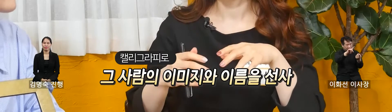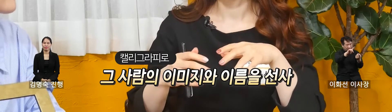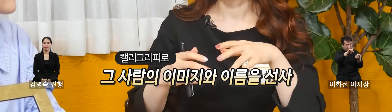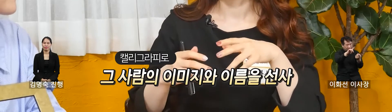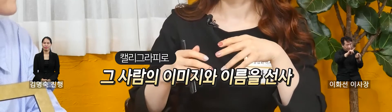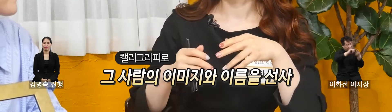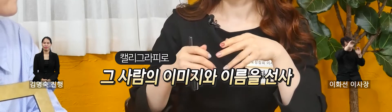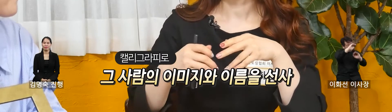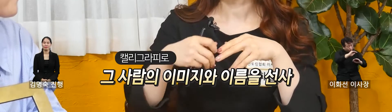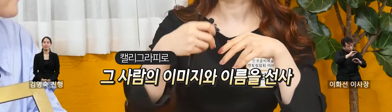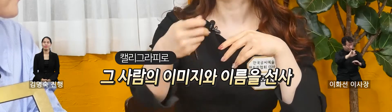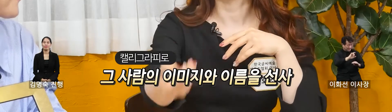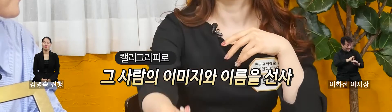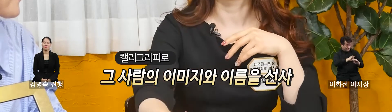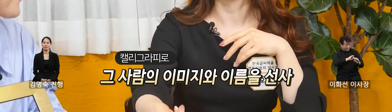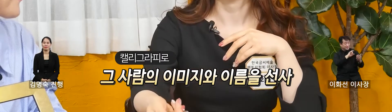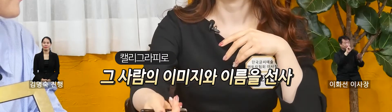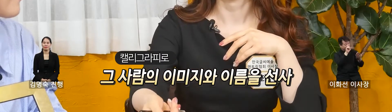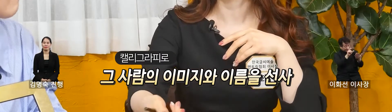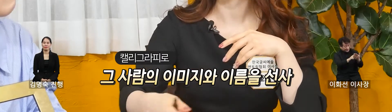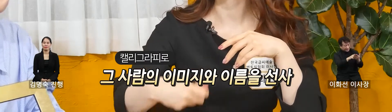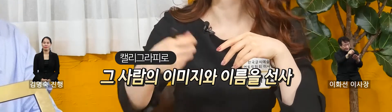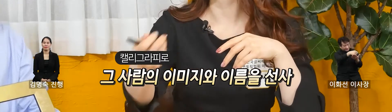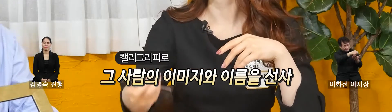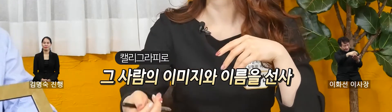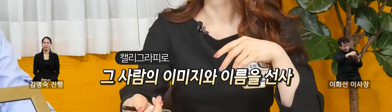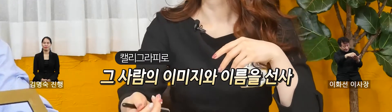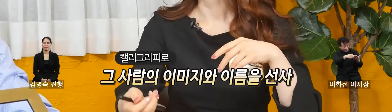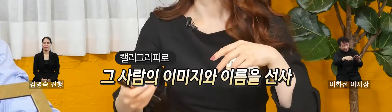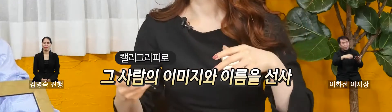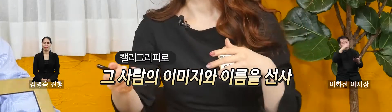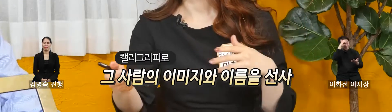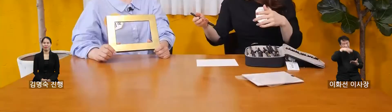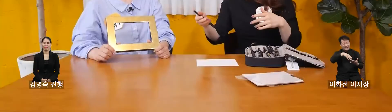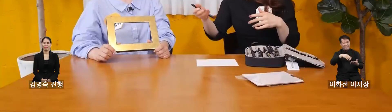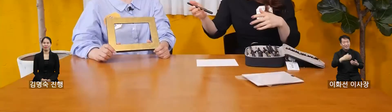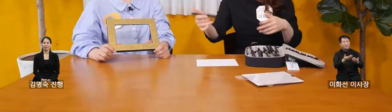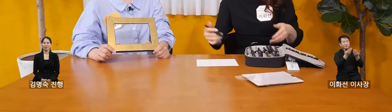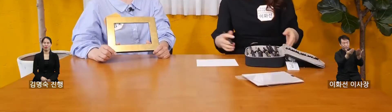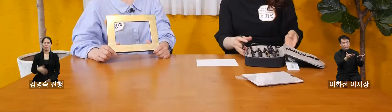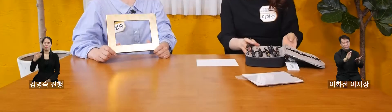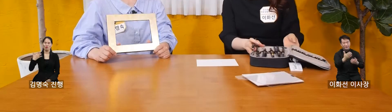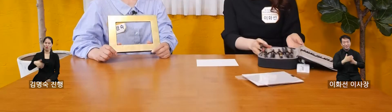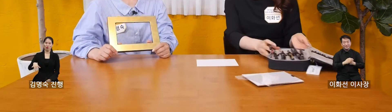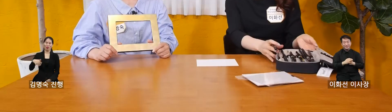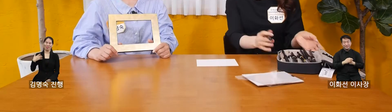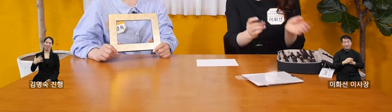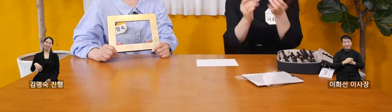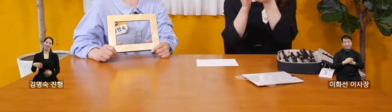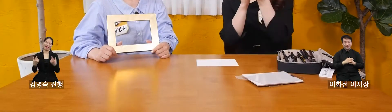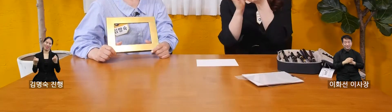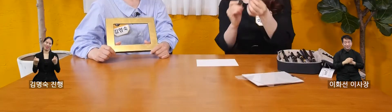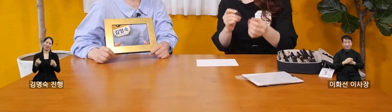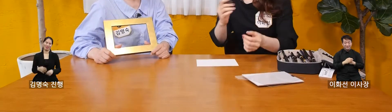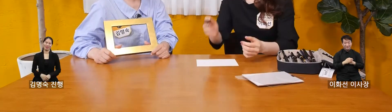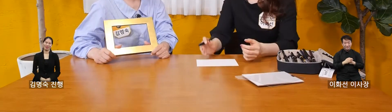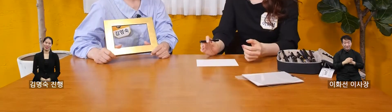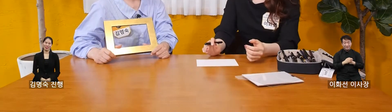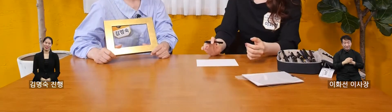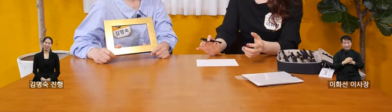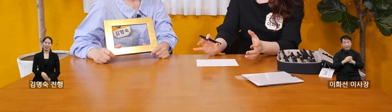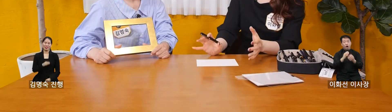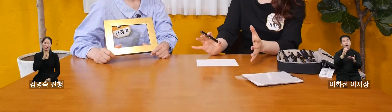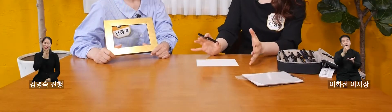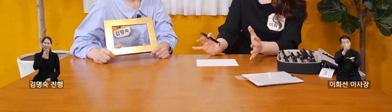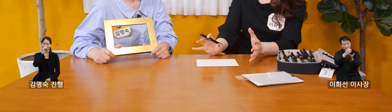써가지고 하나를 그냥 느닷없이 좀 차 마시다가 와. 뭐 컵에도 이렇게 쓰고 이렇게